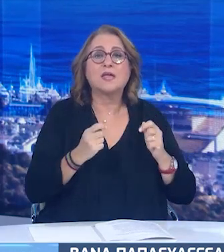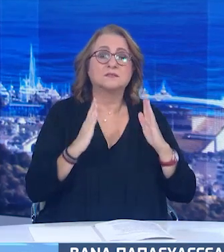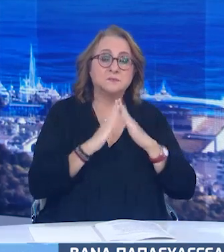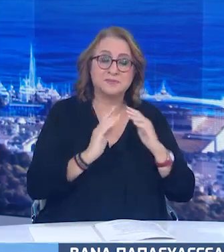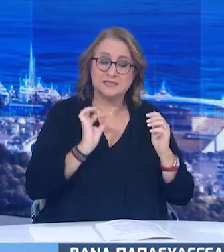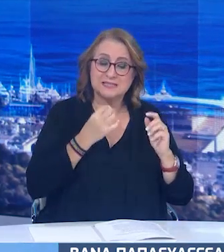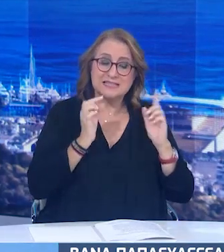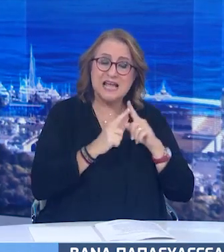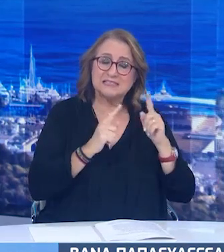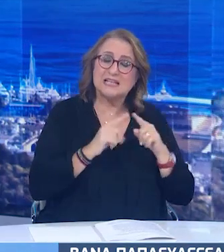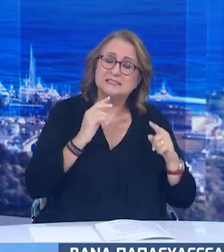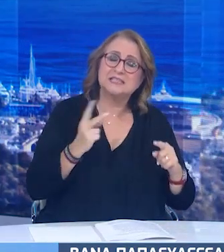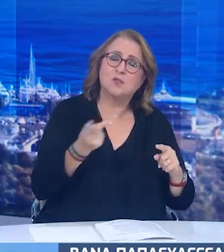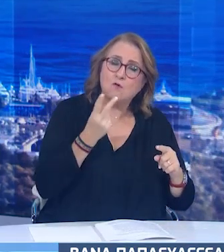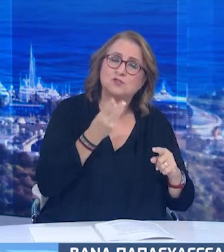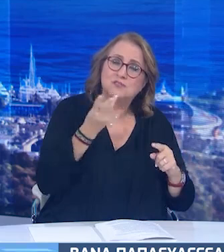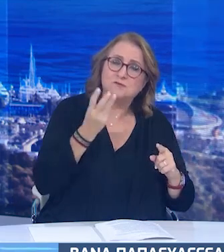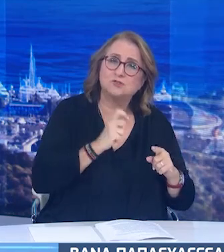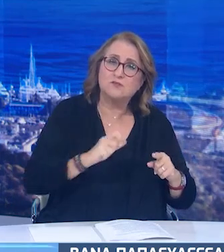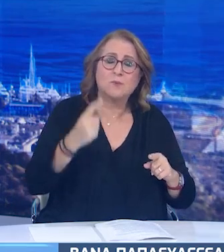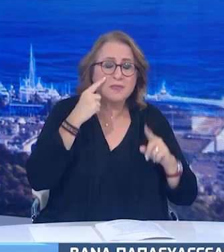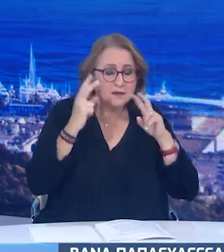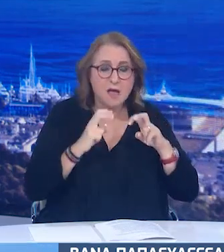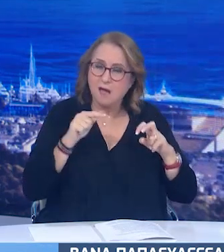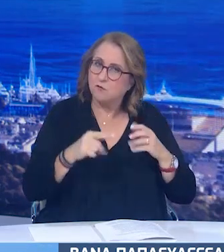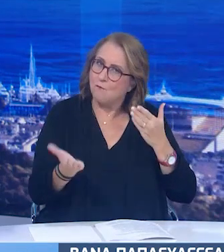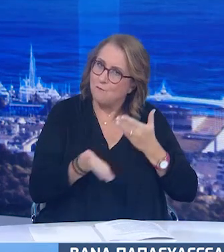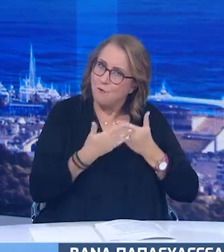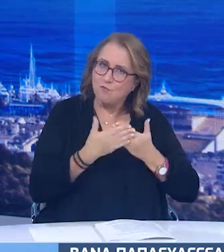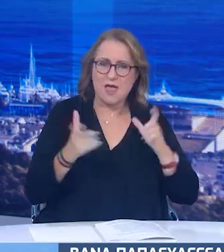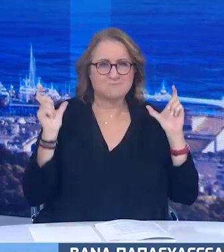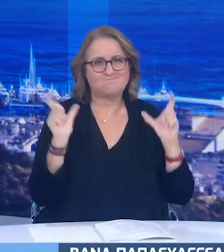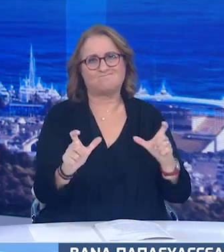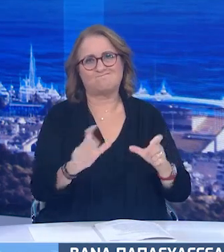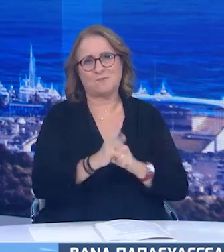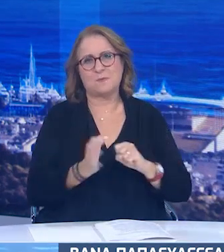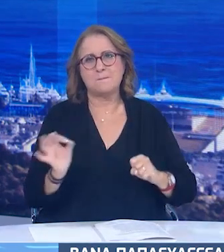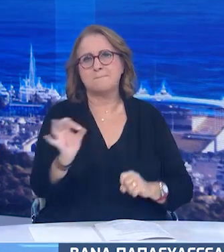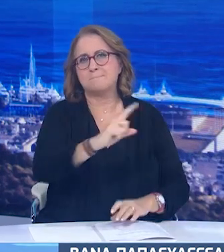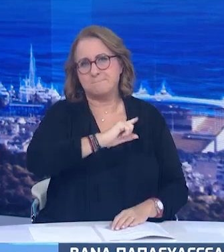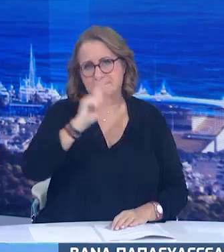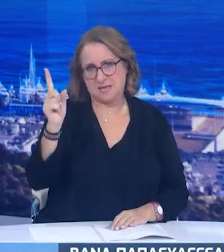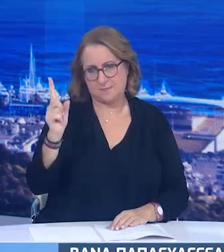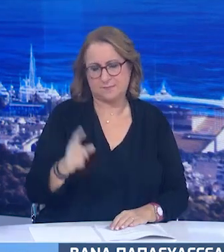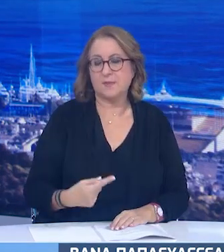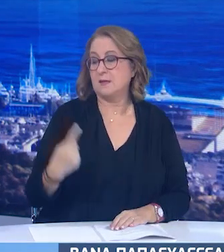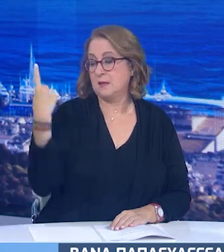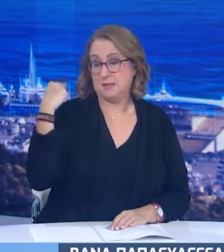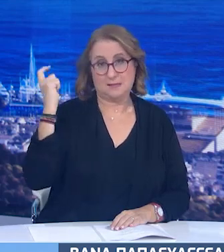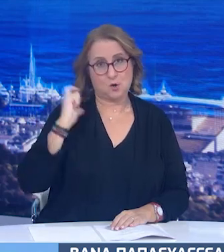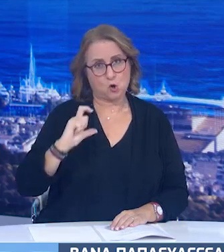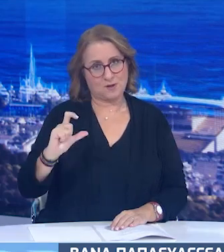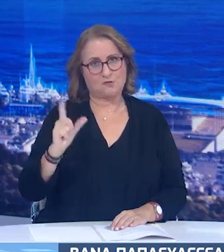ελέγχου που θα συμβάλλει σημαντικά στον περιορισμό της διασποράς του ιού στο σχολικό περιβάλλον. Μόλις την προηγούμενη εβδομάδα, σε ανακοίνωσή